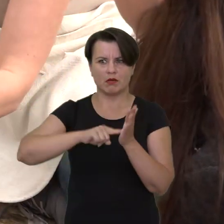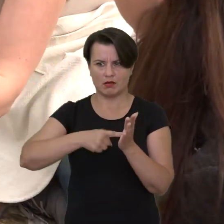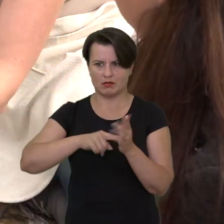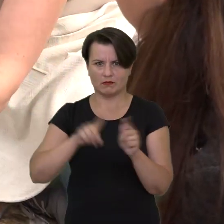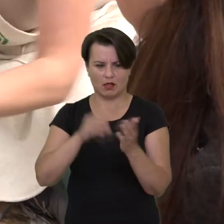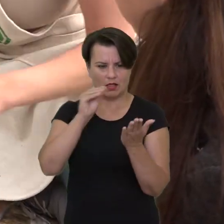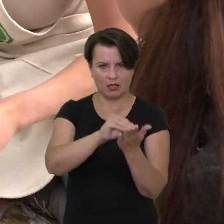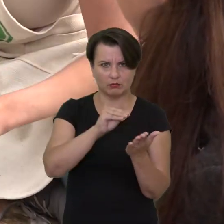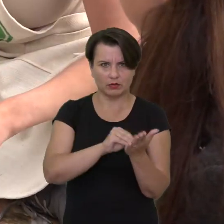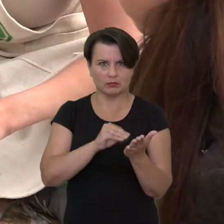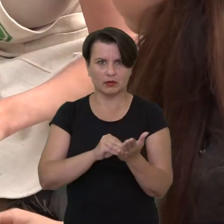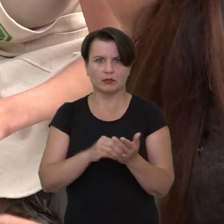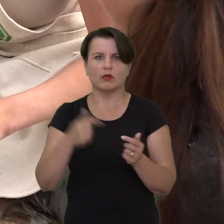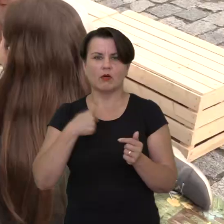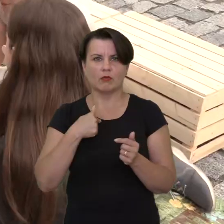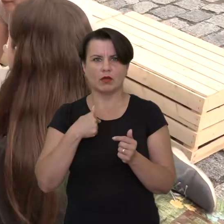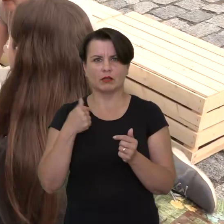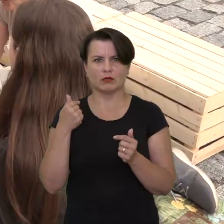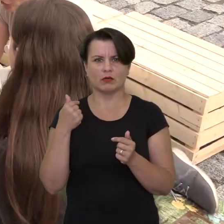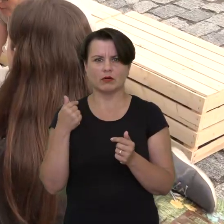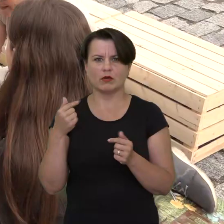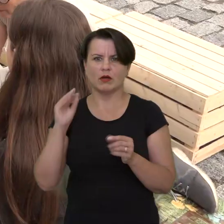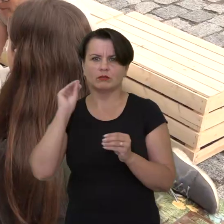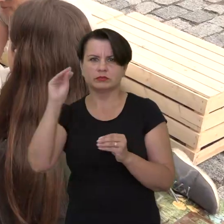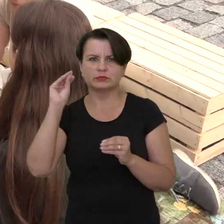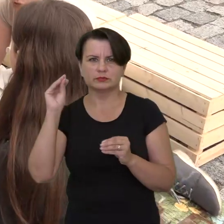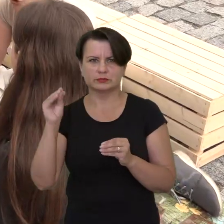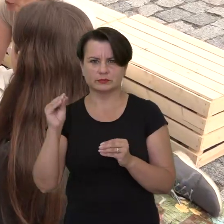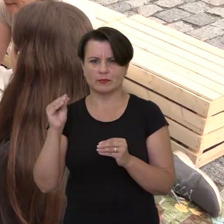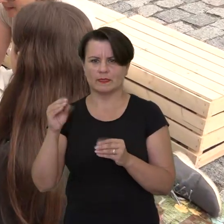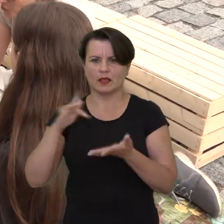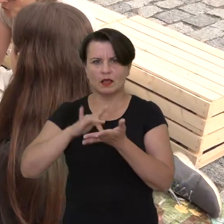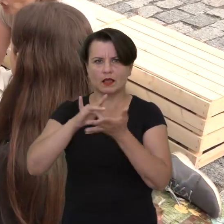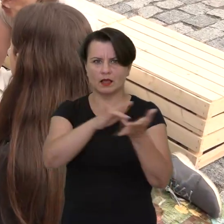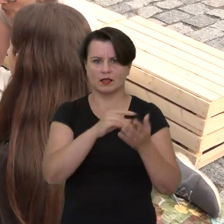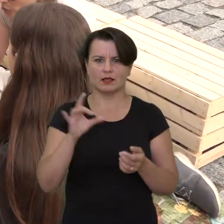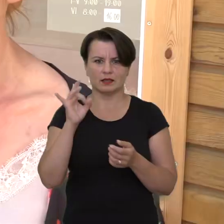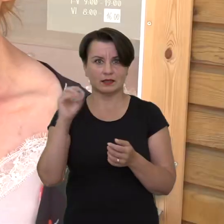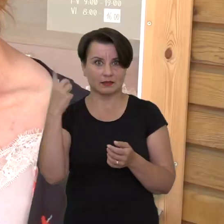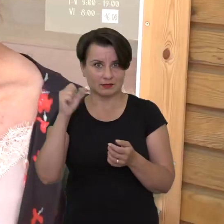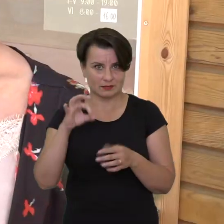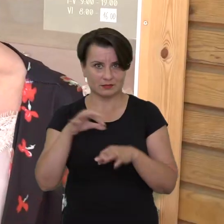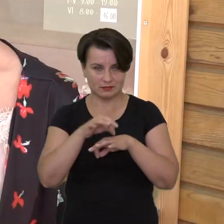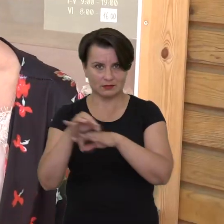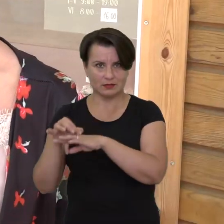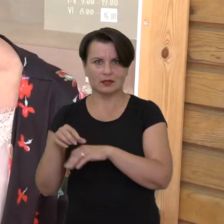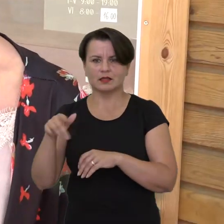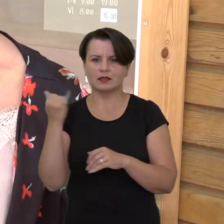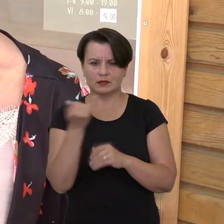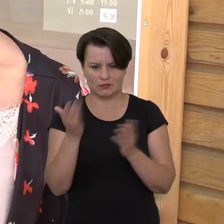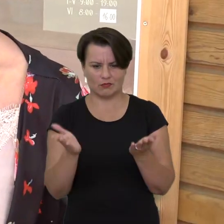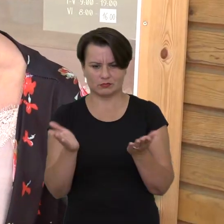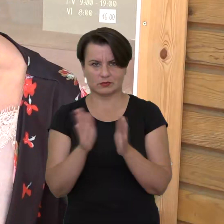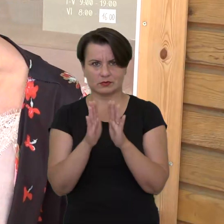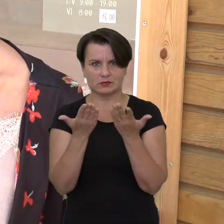patirtis, atsižymėti pojūčių pase ir bus galima laimėti prizų. Tiesa, o mano minėta gastroliavimo gida, tikrai labai patrauklus,